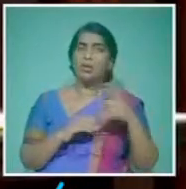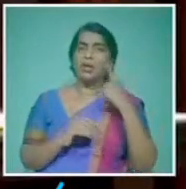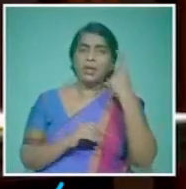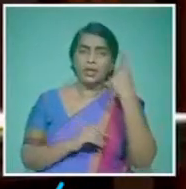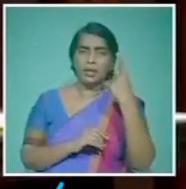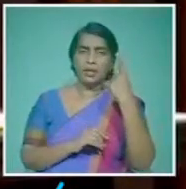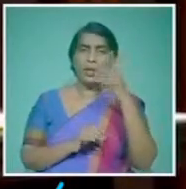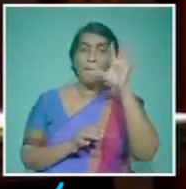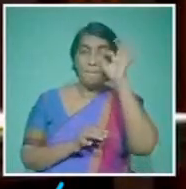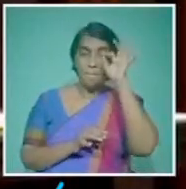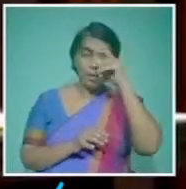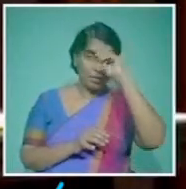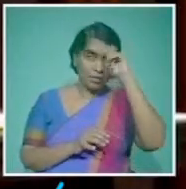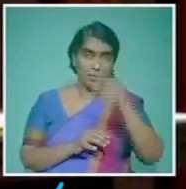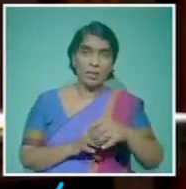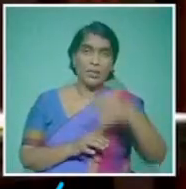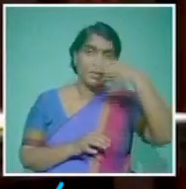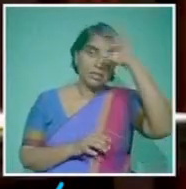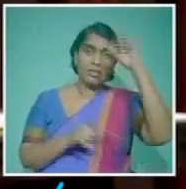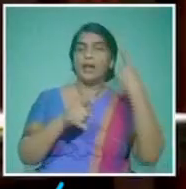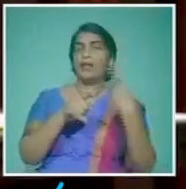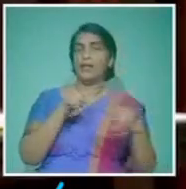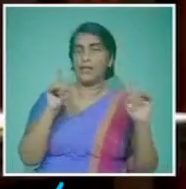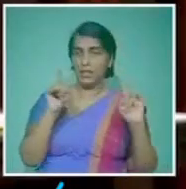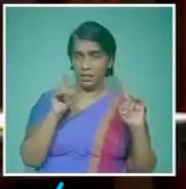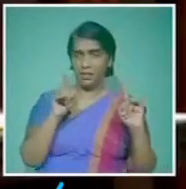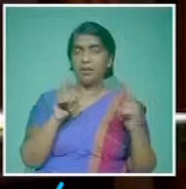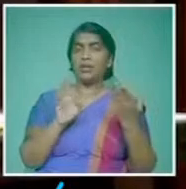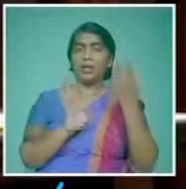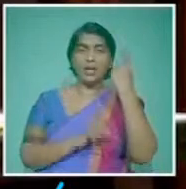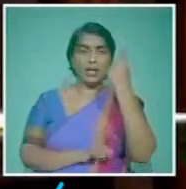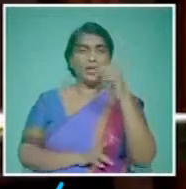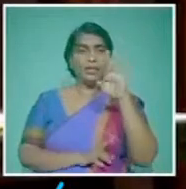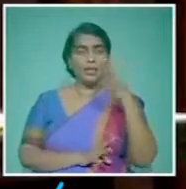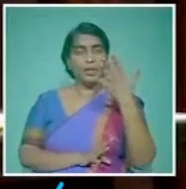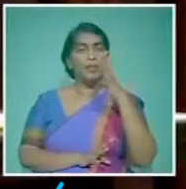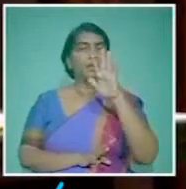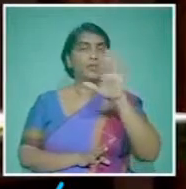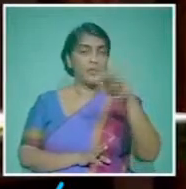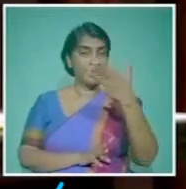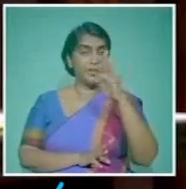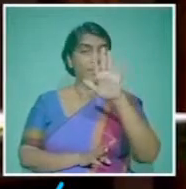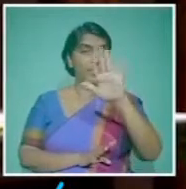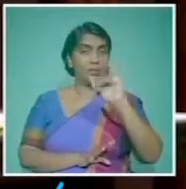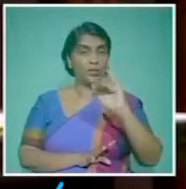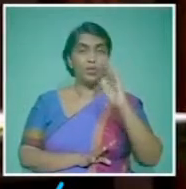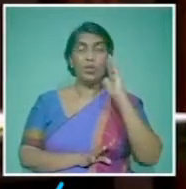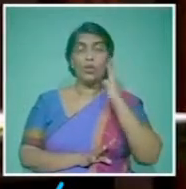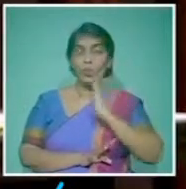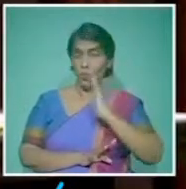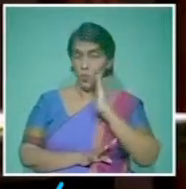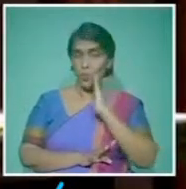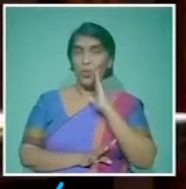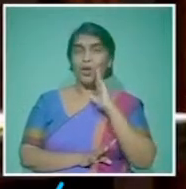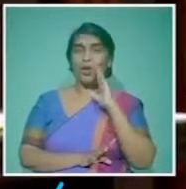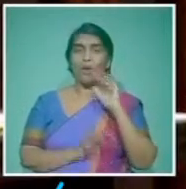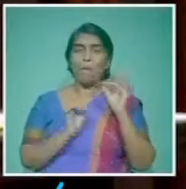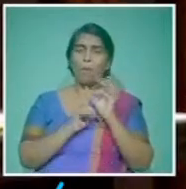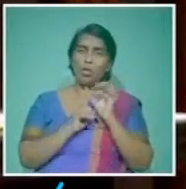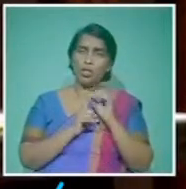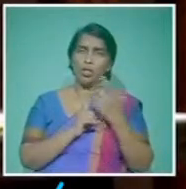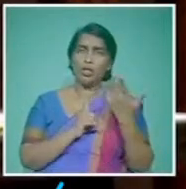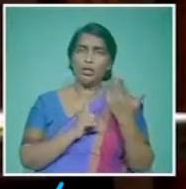1000 බණ්ඩාරනායක මහත්තයා බැලුවොත් එහෙම සිංහල පමණක් ඒ වෙනකොට 1956 වෙනකොට යුරෝපියන්ස්ලා පෝචුගීස් වෙන්න